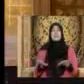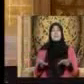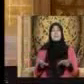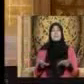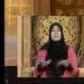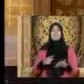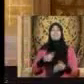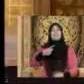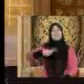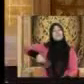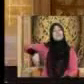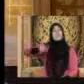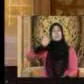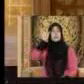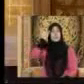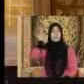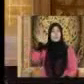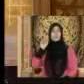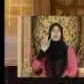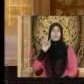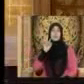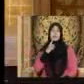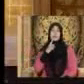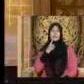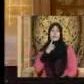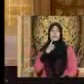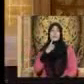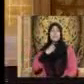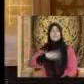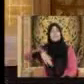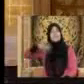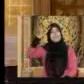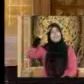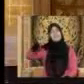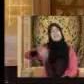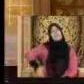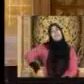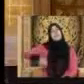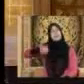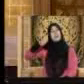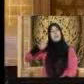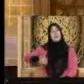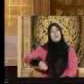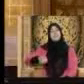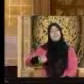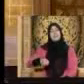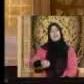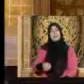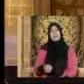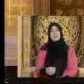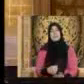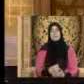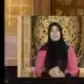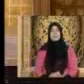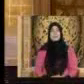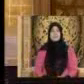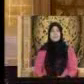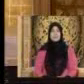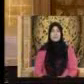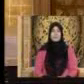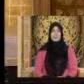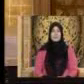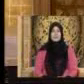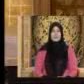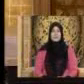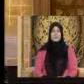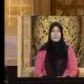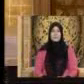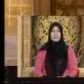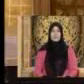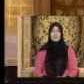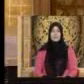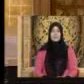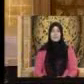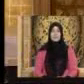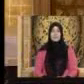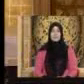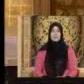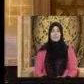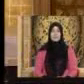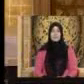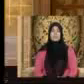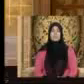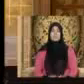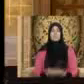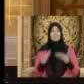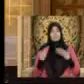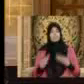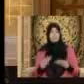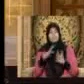أيها الإخوة والأحبة أينما كنتم، السلام عليكم ورحمة الله تعالى وبركاته.